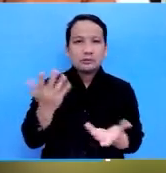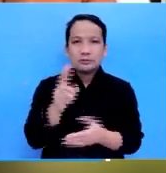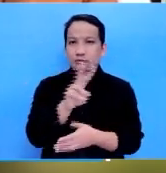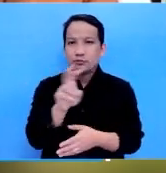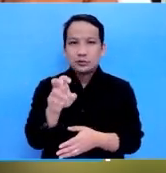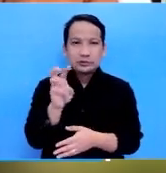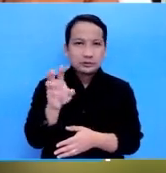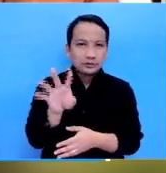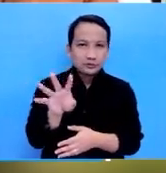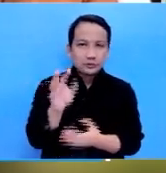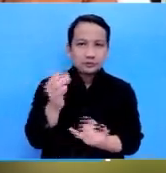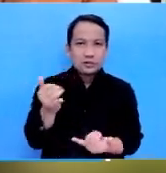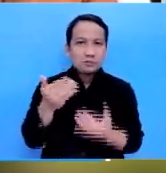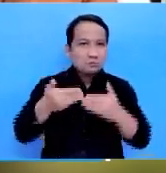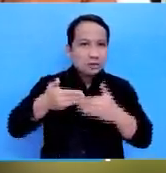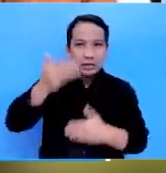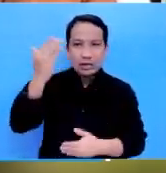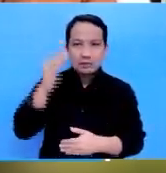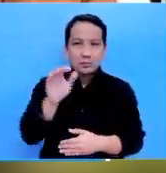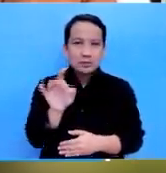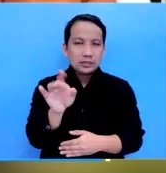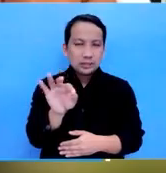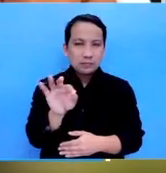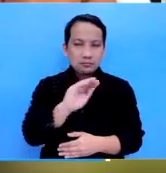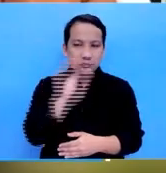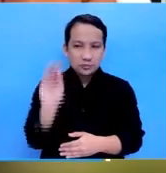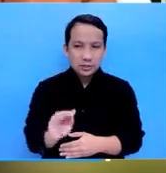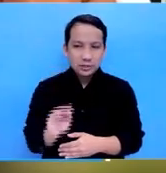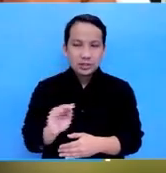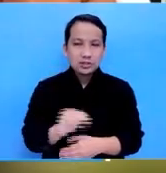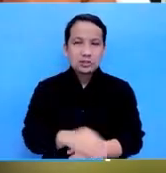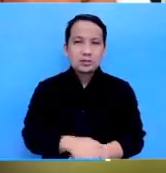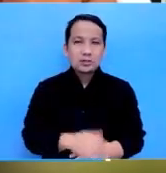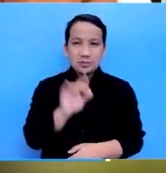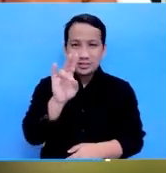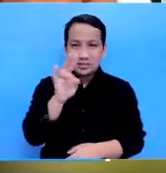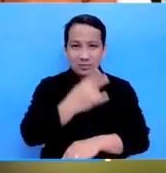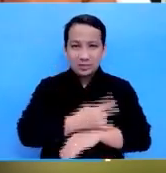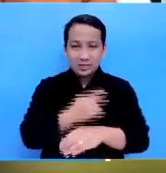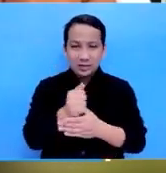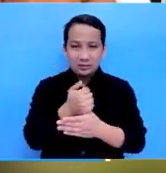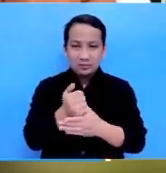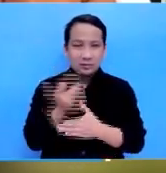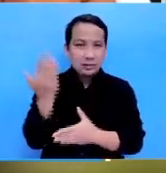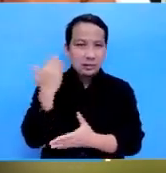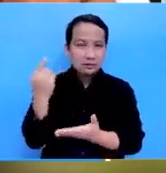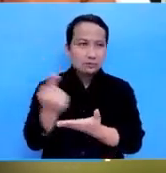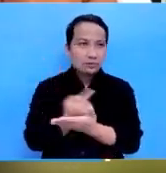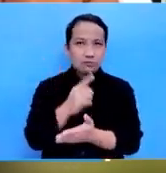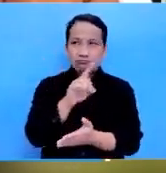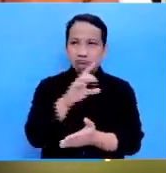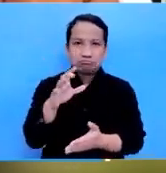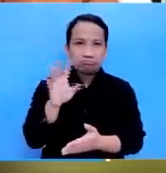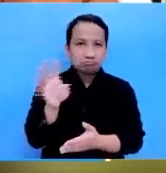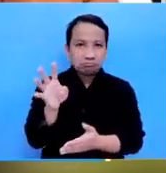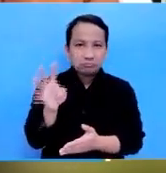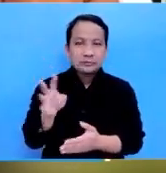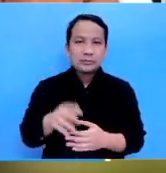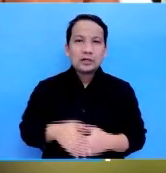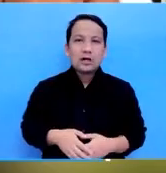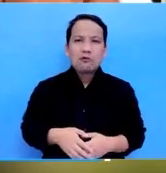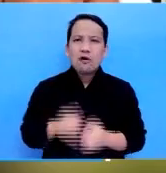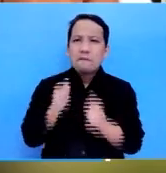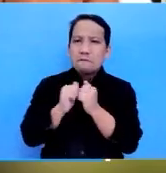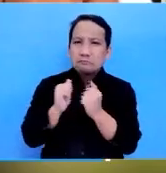264, mas mataas ng 89% sa 7-day average ng nakaraan na linggo na 140. Anong ibig